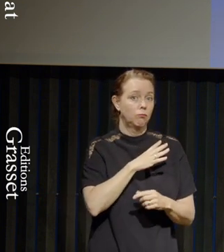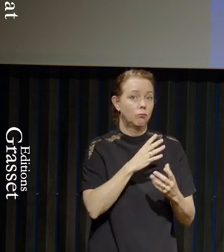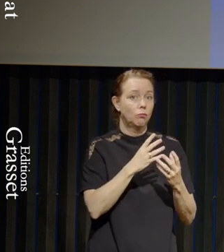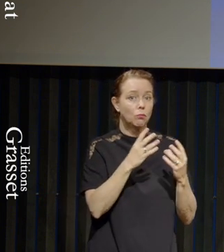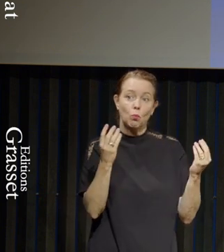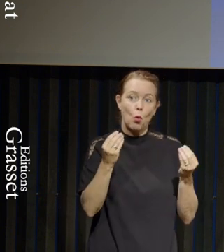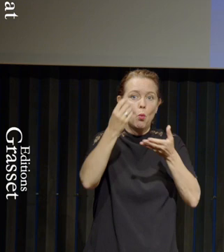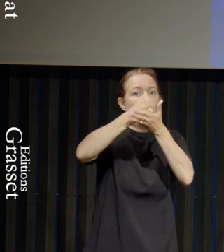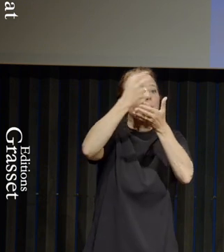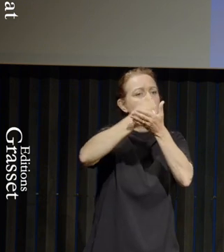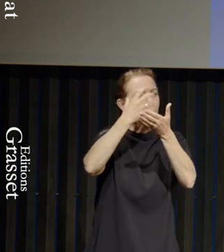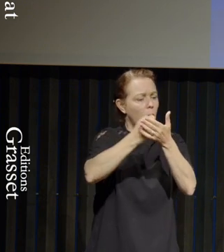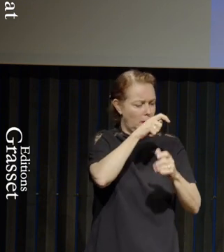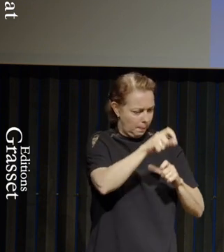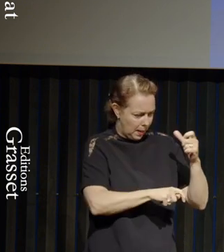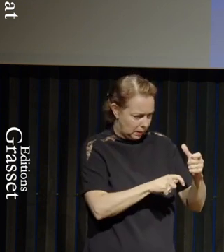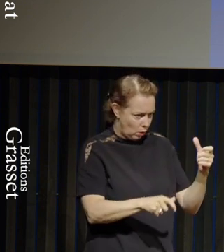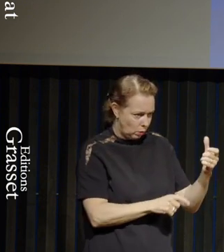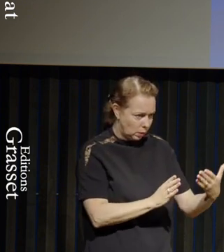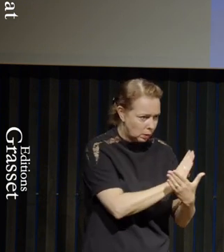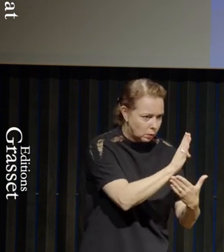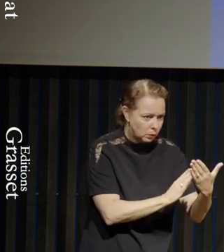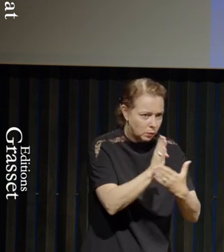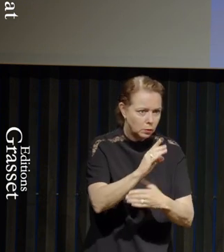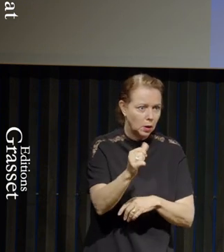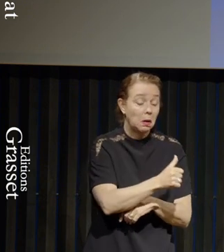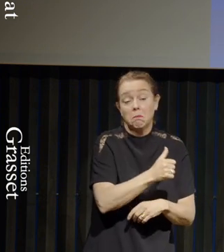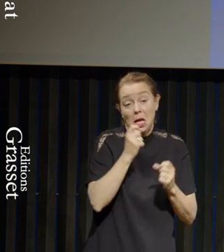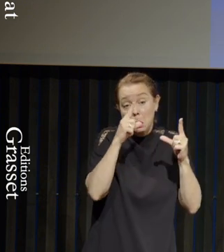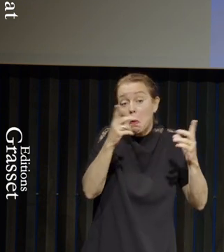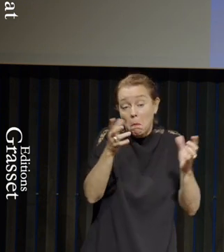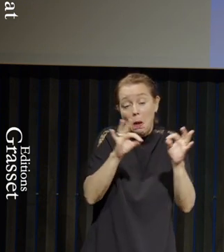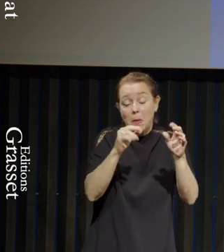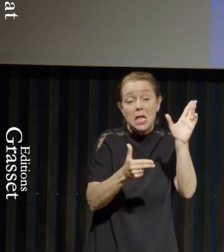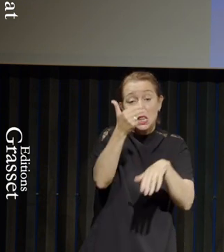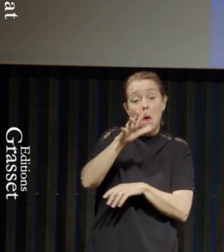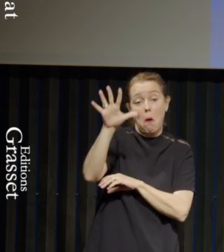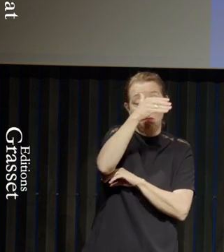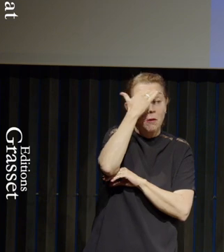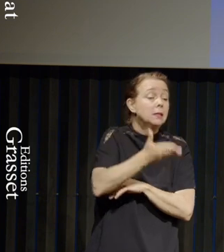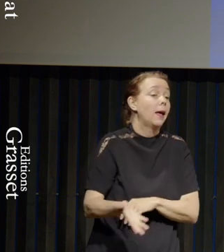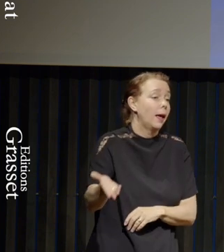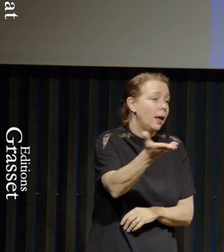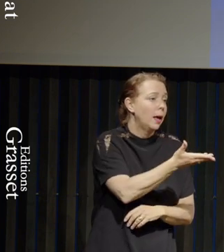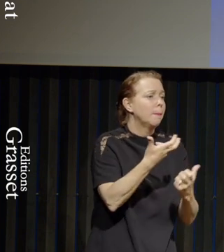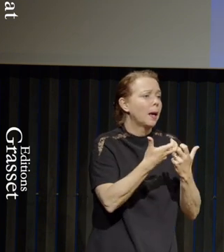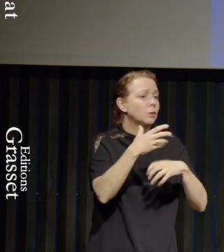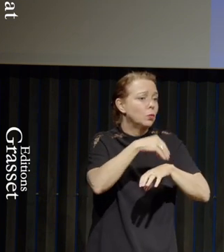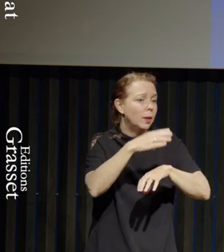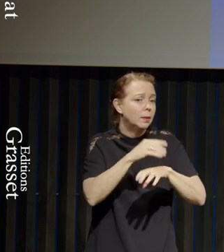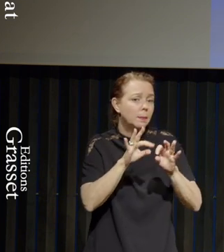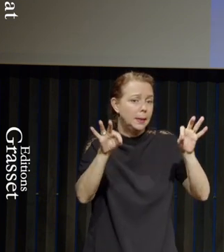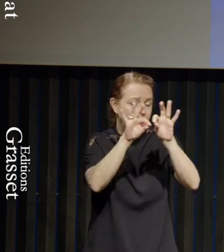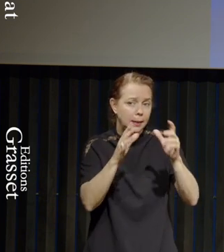énormément d'informations sur les trajectoires d'individus. C'est assez étonnant d'ailleurs, mais dans les pays nordiques, vous savez, par exemple en Suède,